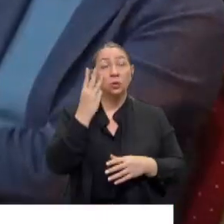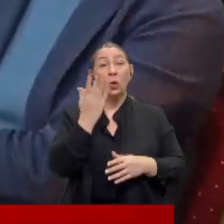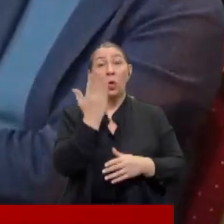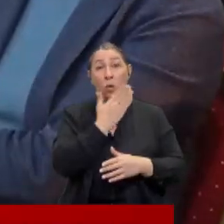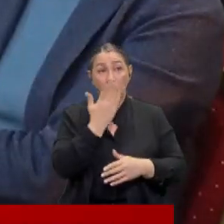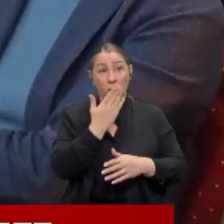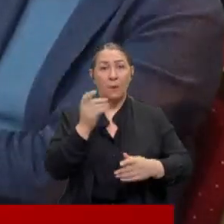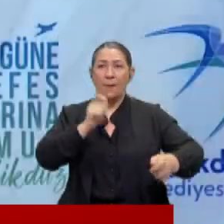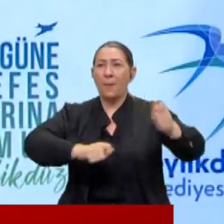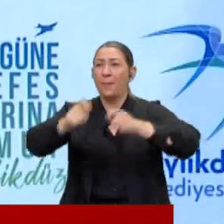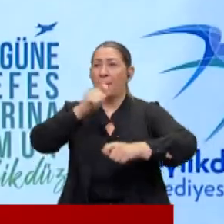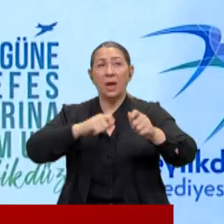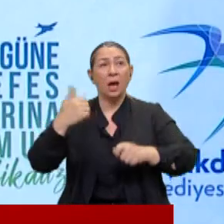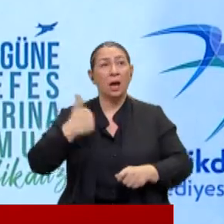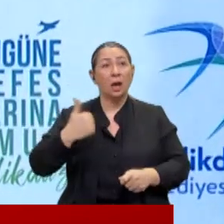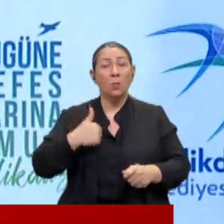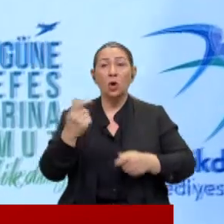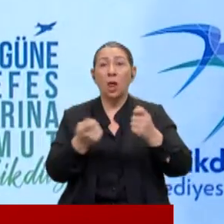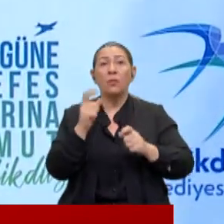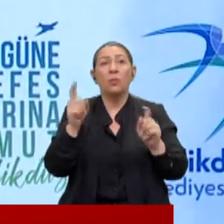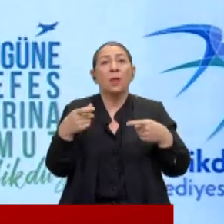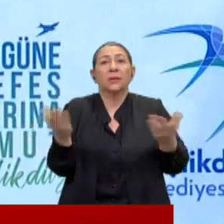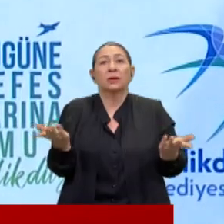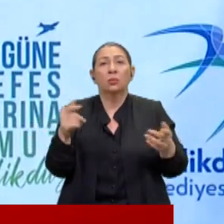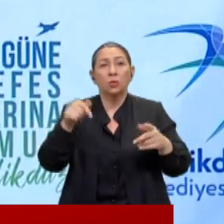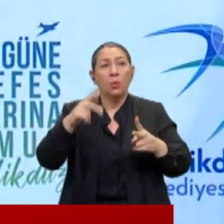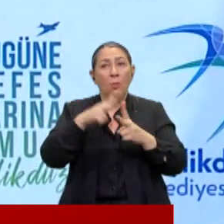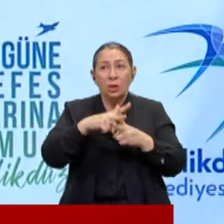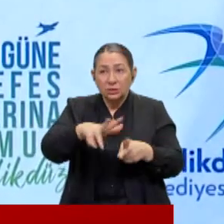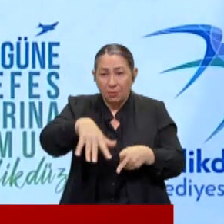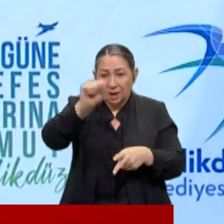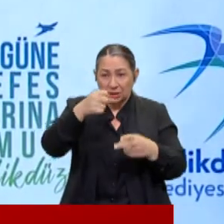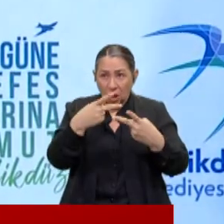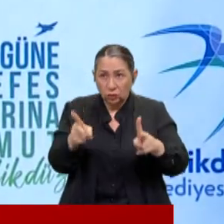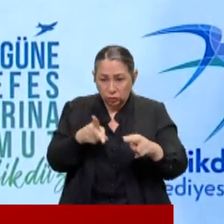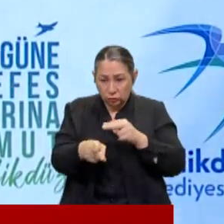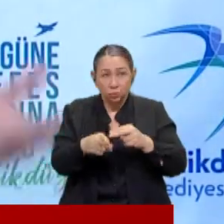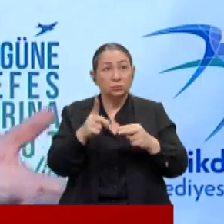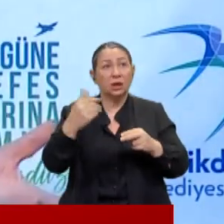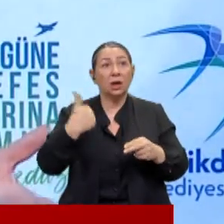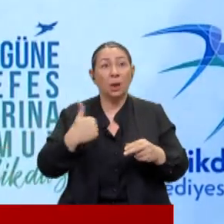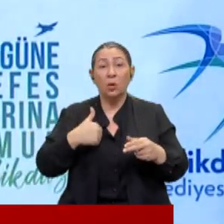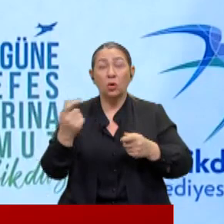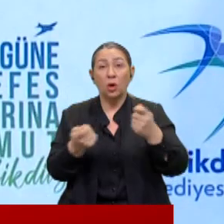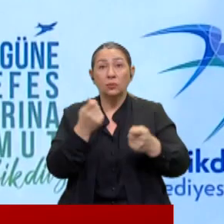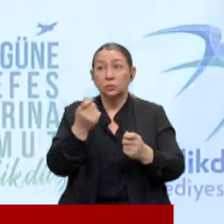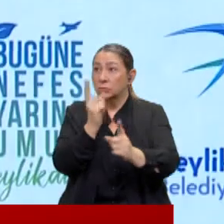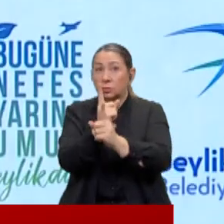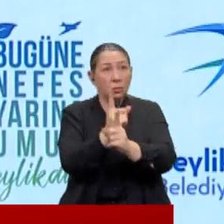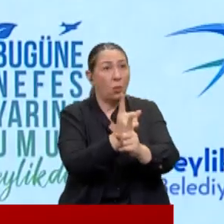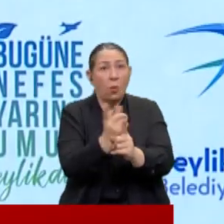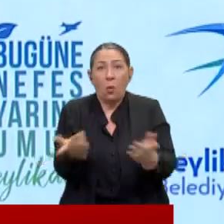okul yaptık kamu görevlisi bulamadık bugün Polis Merkezi açıyoruz biz bir kamu görevlisi